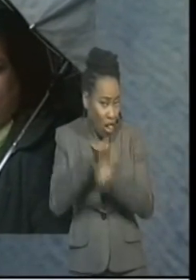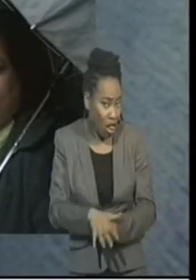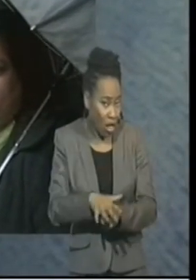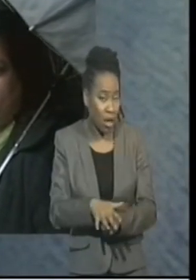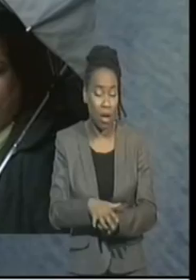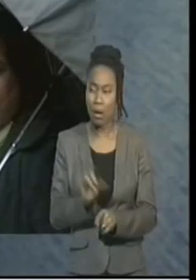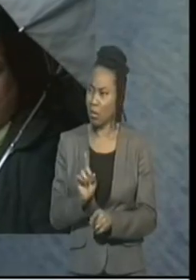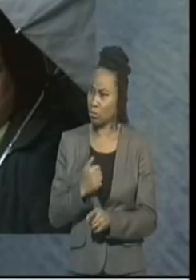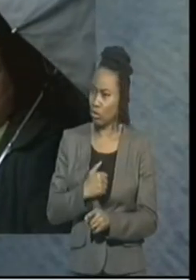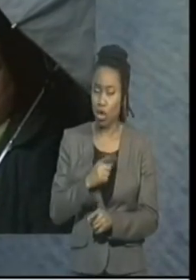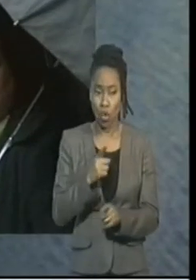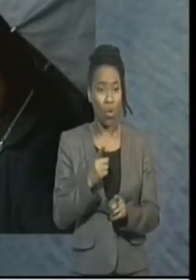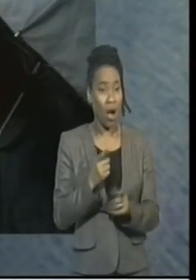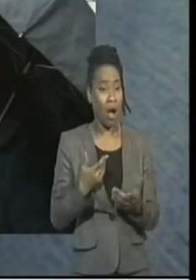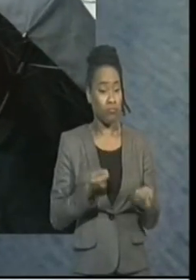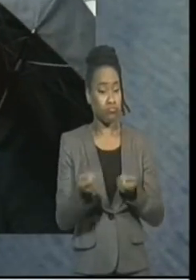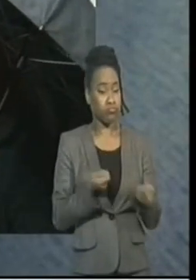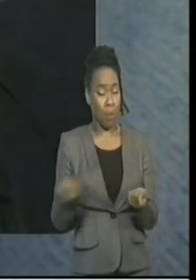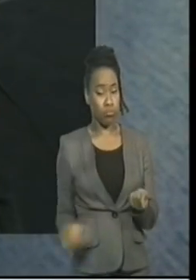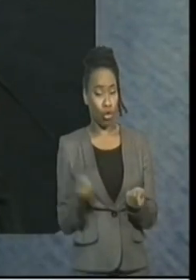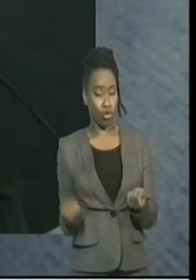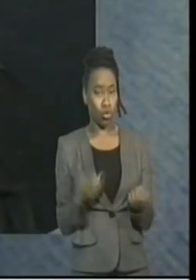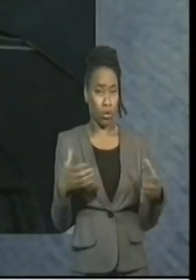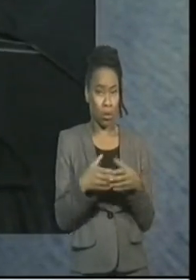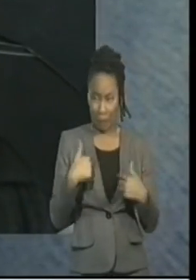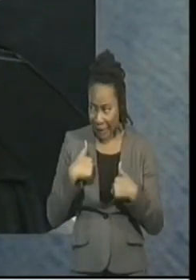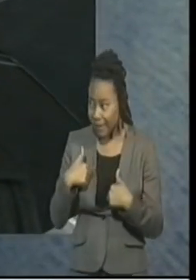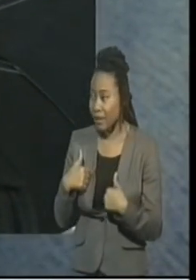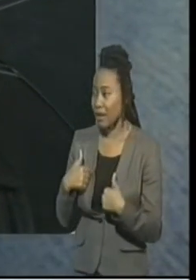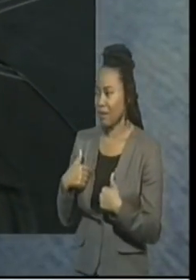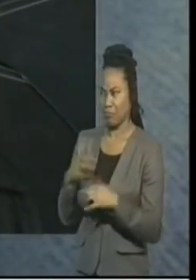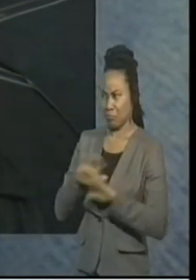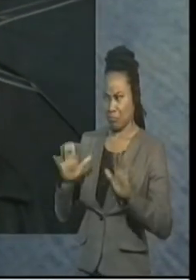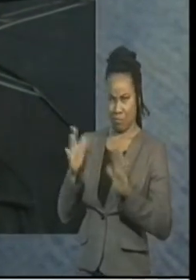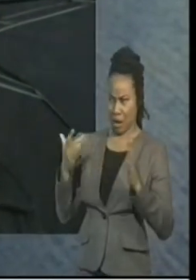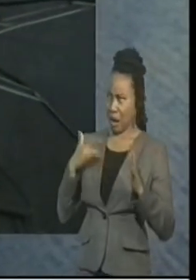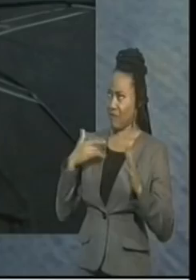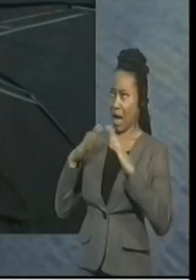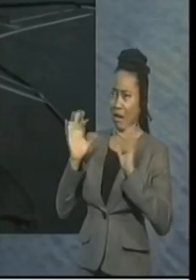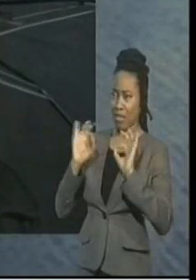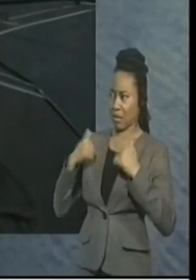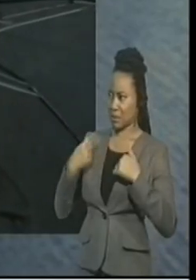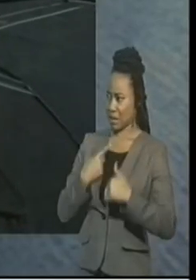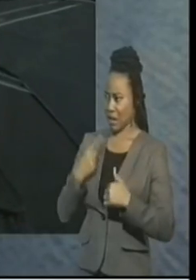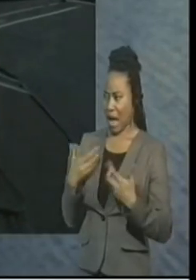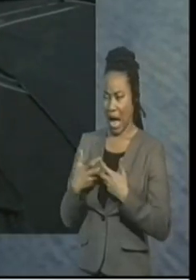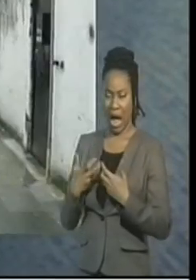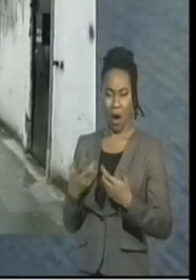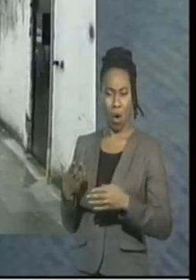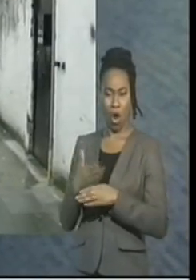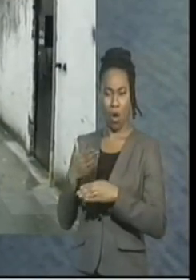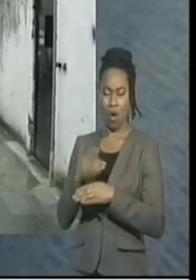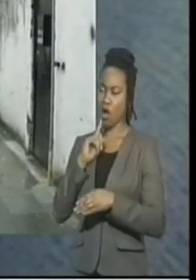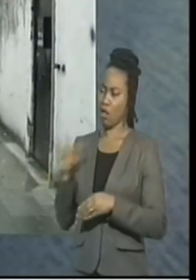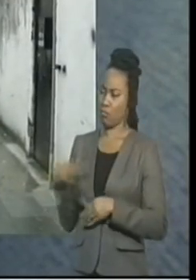them to be prostitutes. You run a prostitution racket. मेरे को तो अपने घर रहने घर नहीं गुड़ियाँ की तो आ गया। No. But